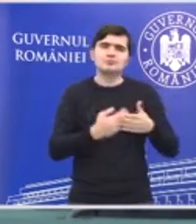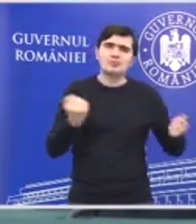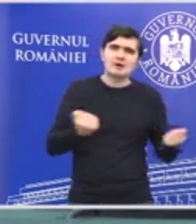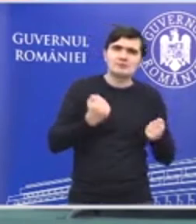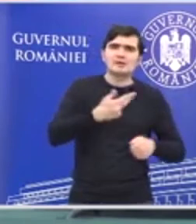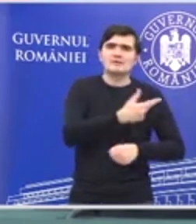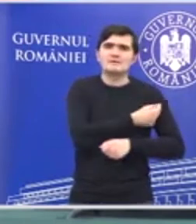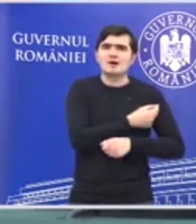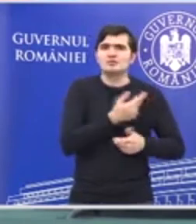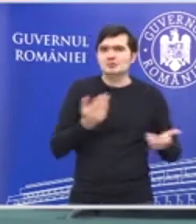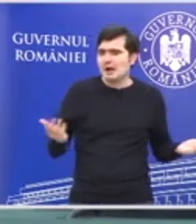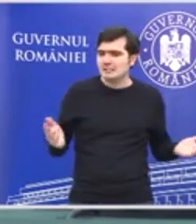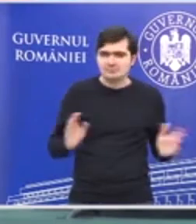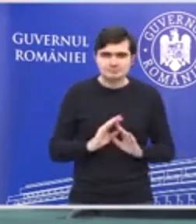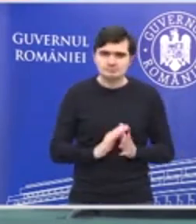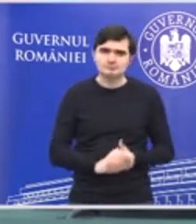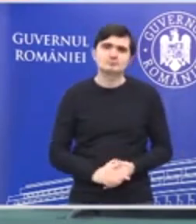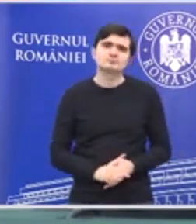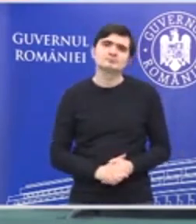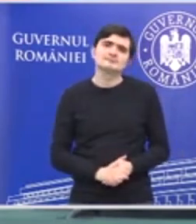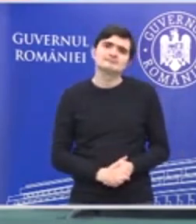vaccinare.